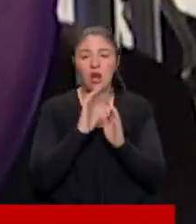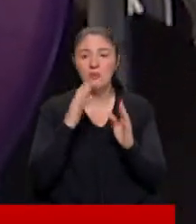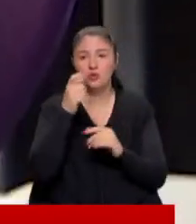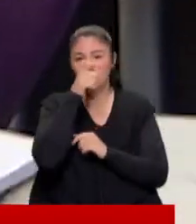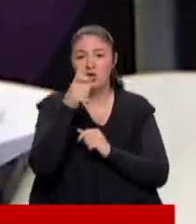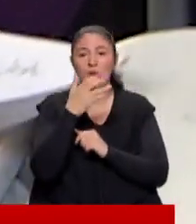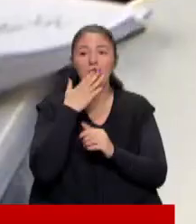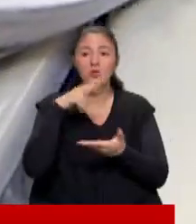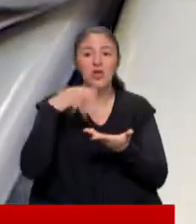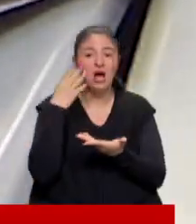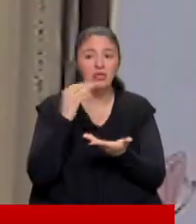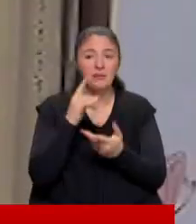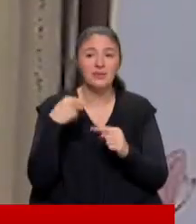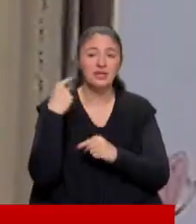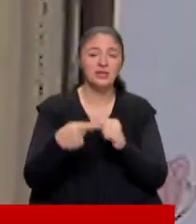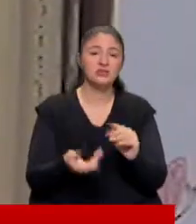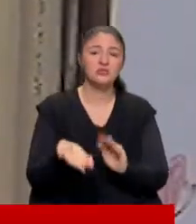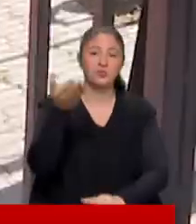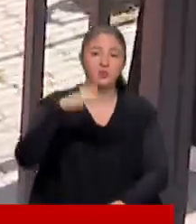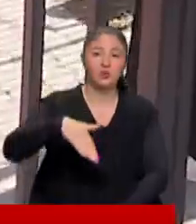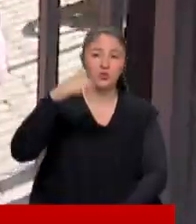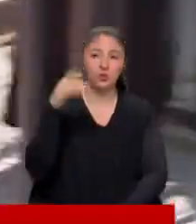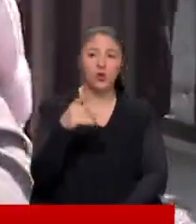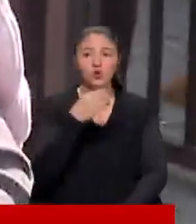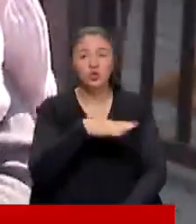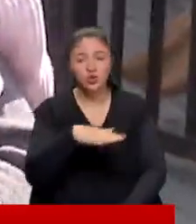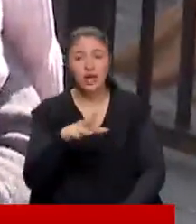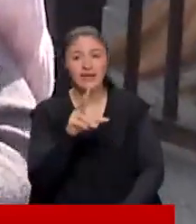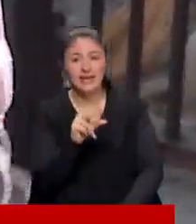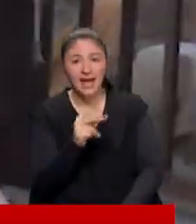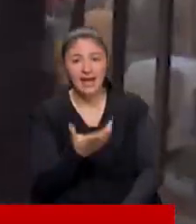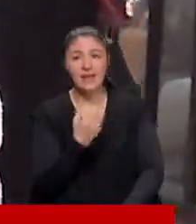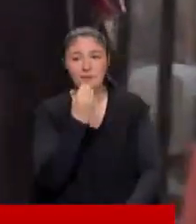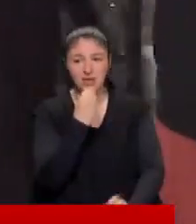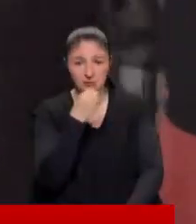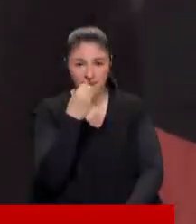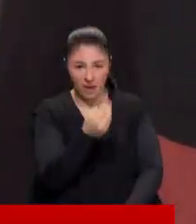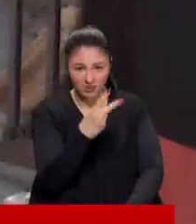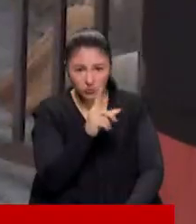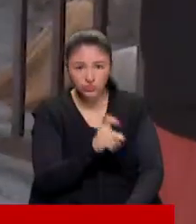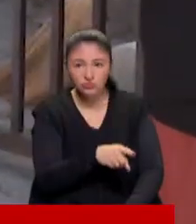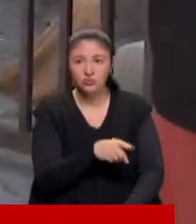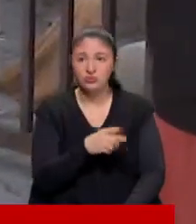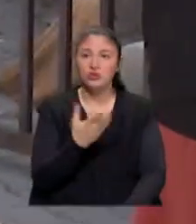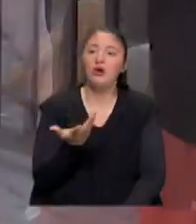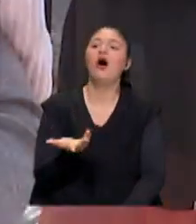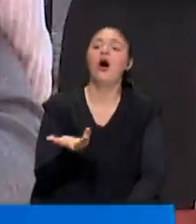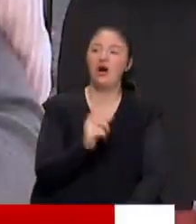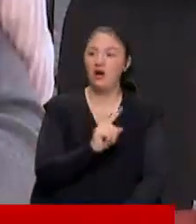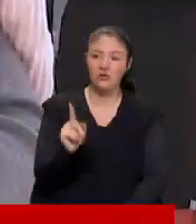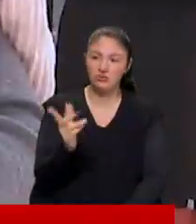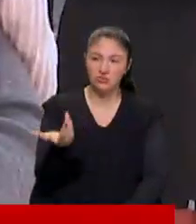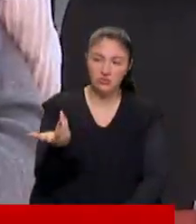Türkiye. Okuduğunu anlayamayan bir nesil yetişiyor. Çocuklara yeterli beslenme koyabiliyor musunuz? Tabii ki hayır.